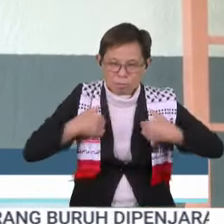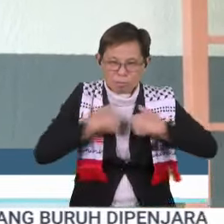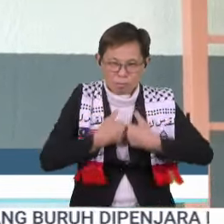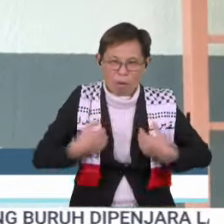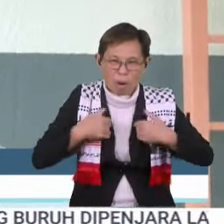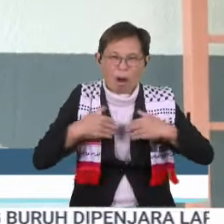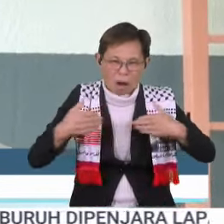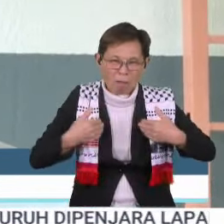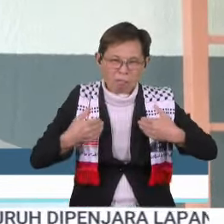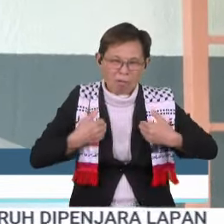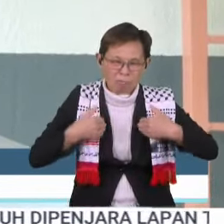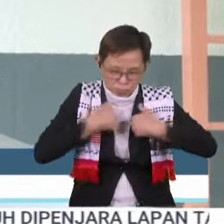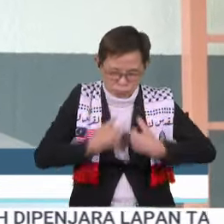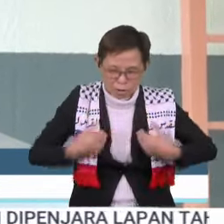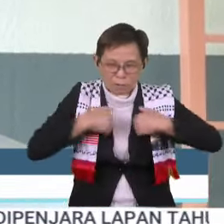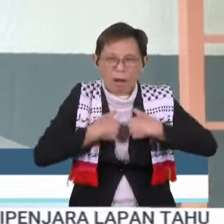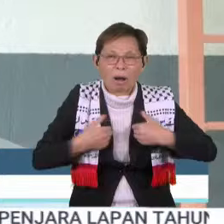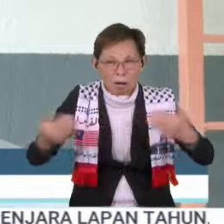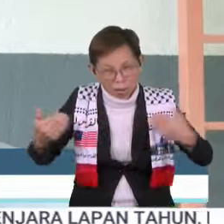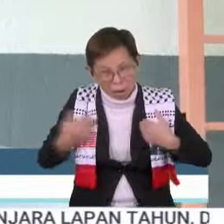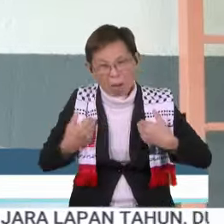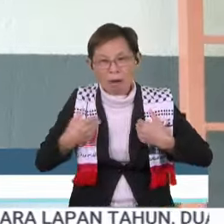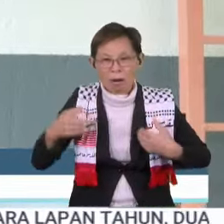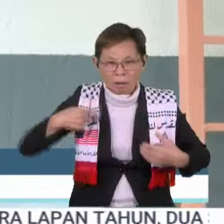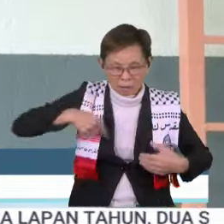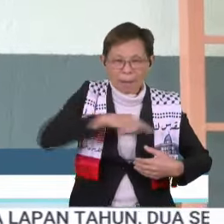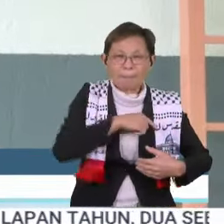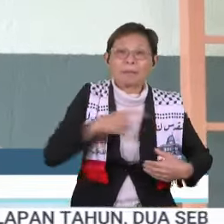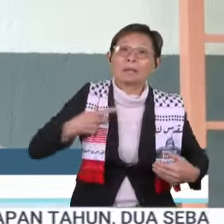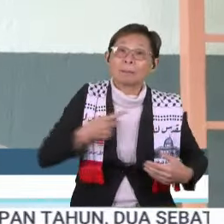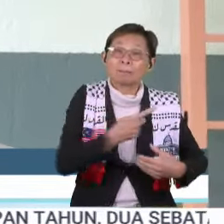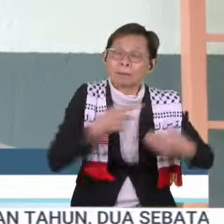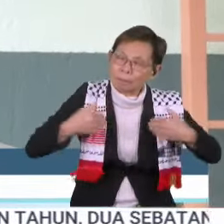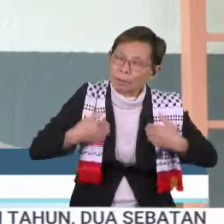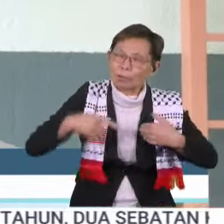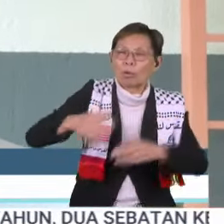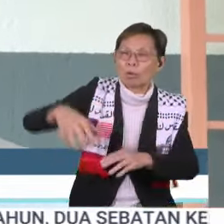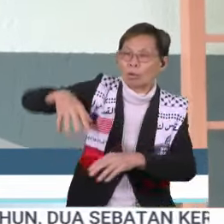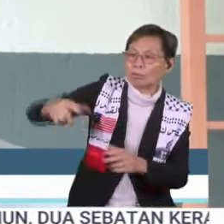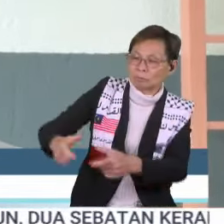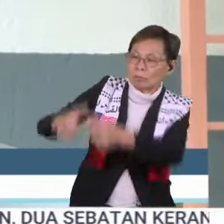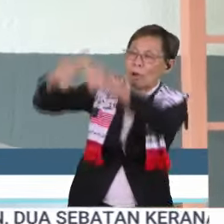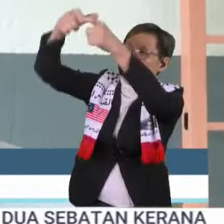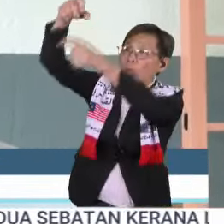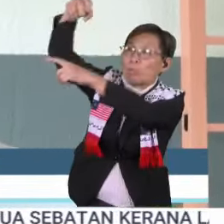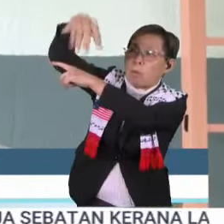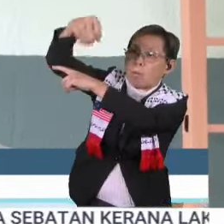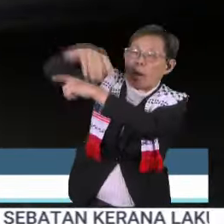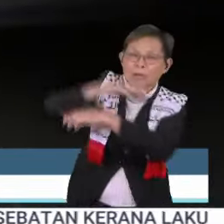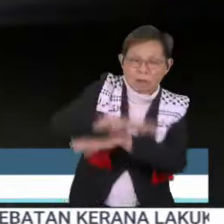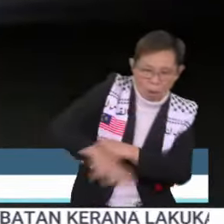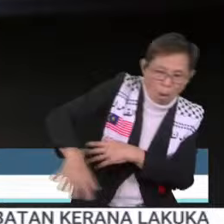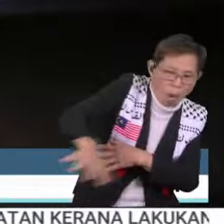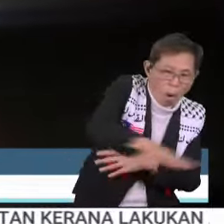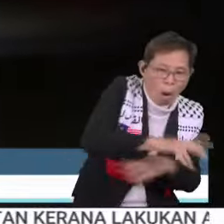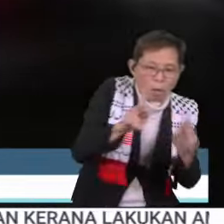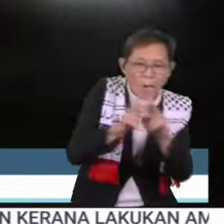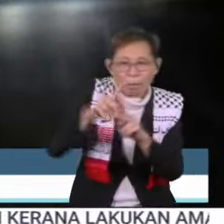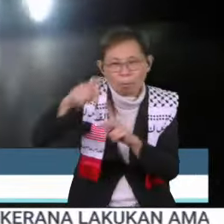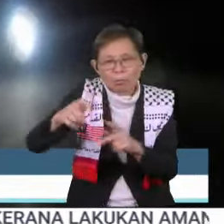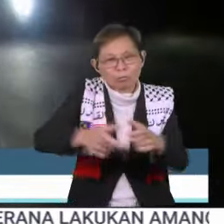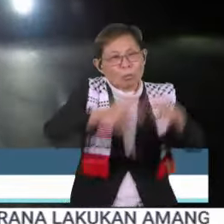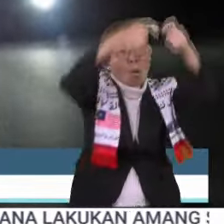kira. Jadi kami memang memerlukan lah lampu jalan dan sekeliling kampung tu kena ada. Waktu